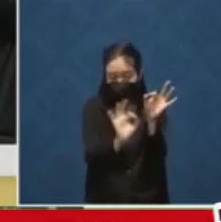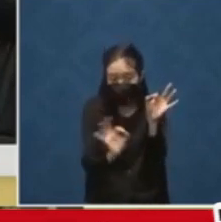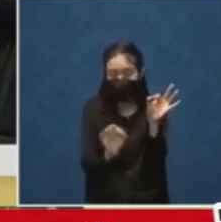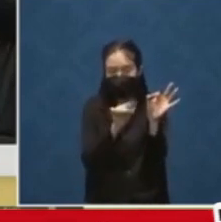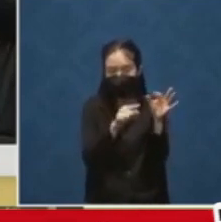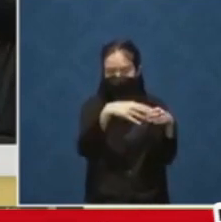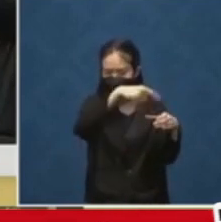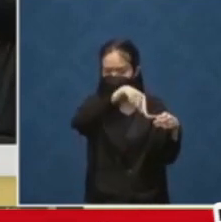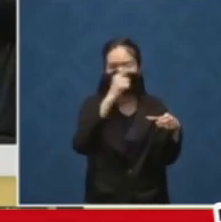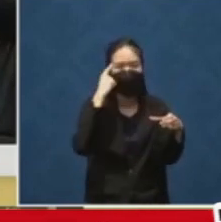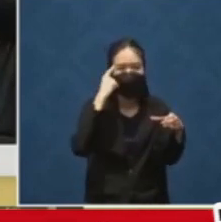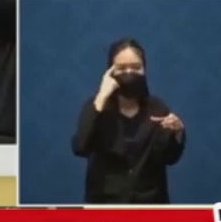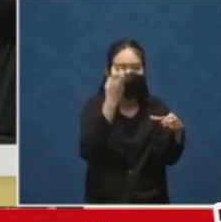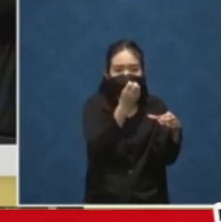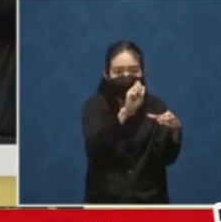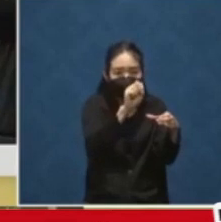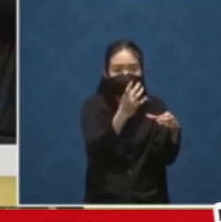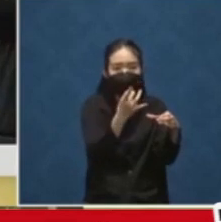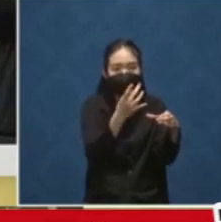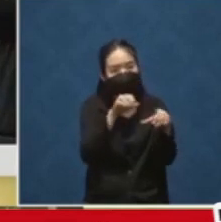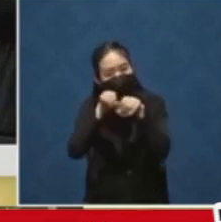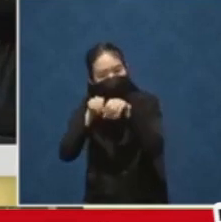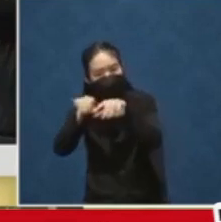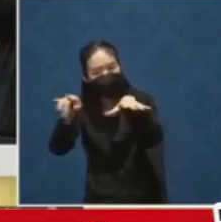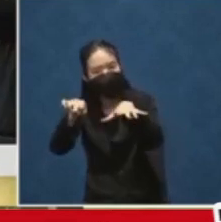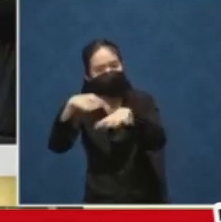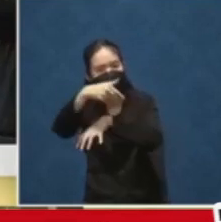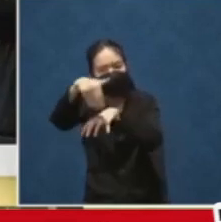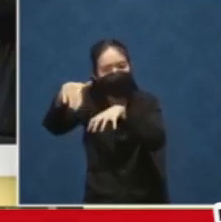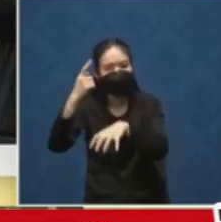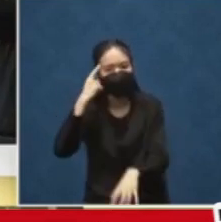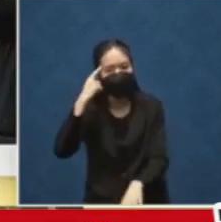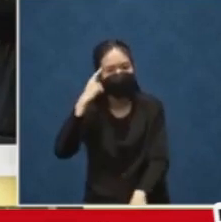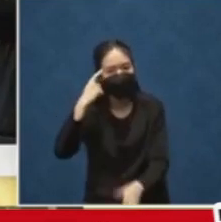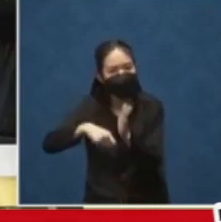อันนี้คร้ ครา ครบ